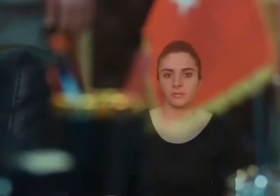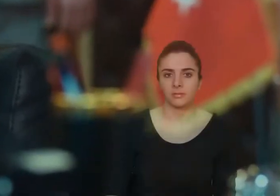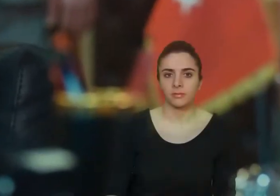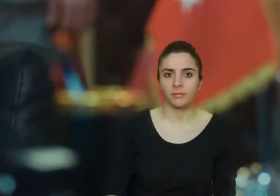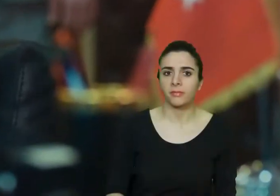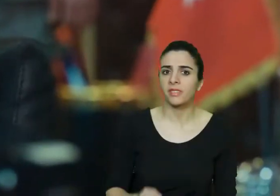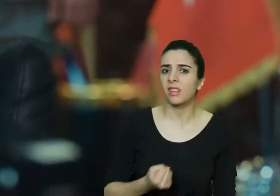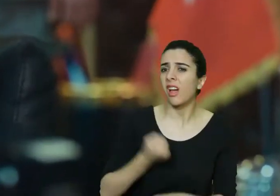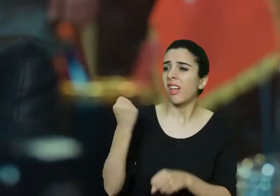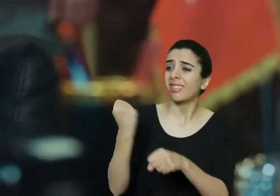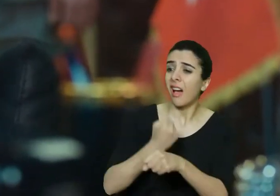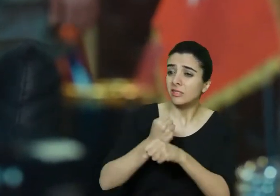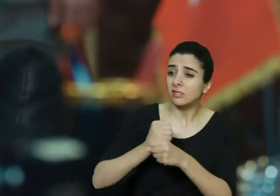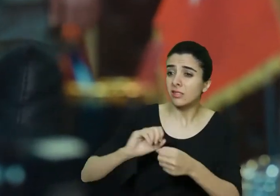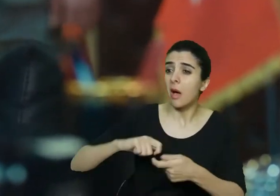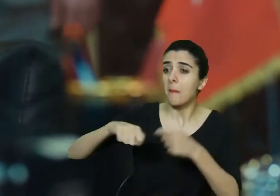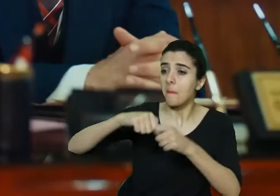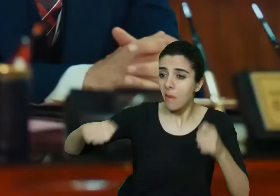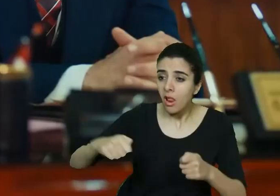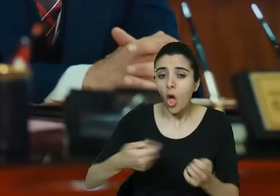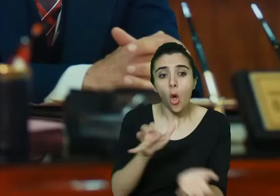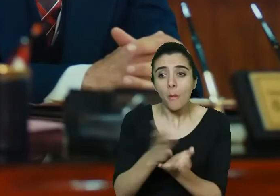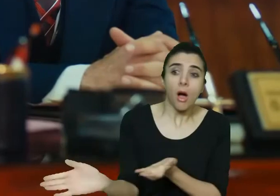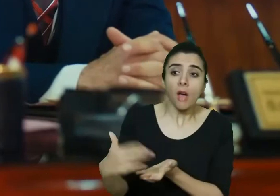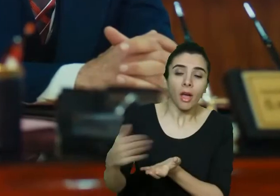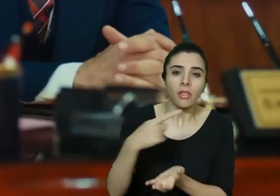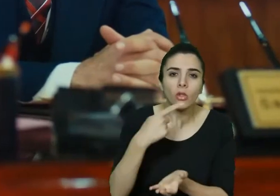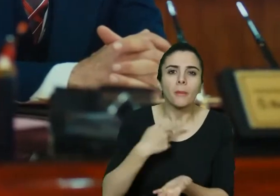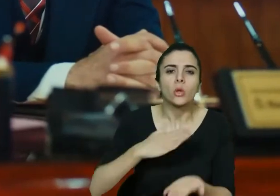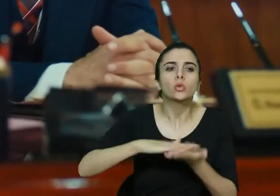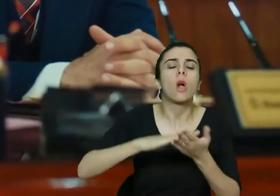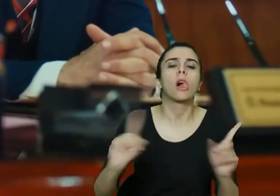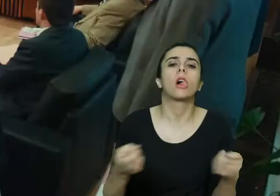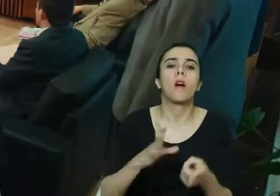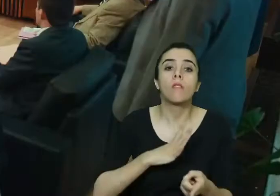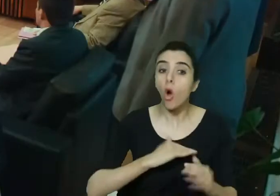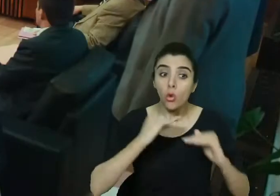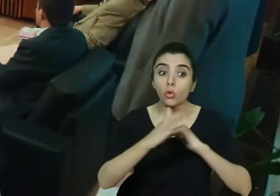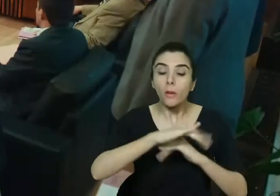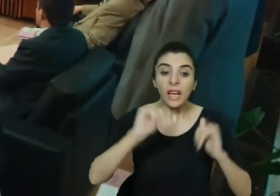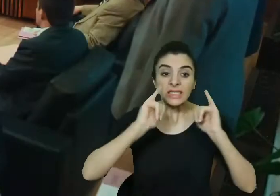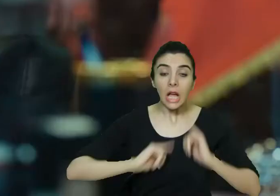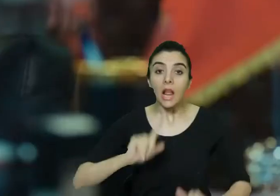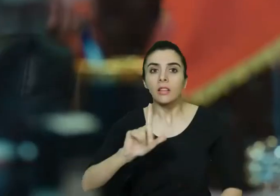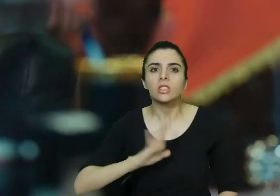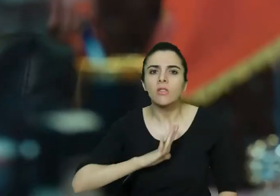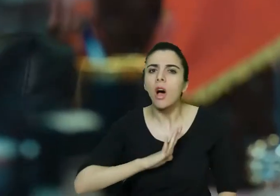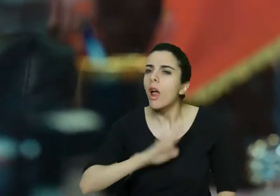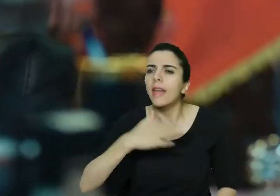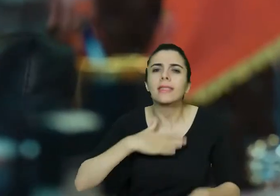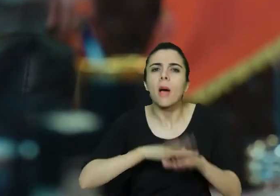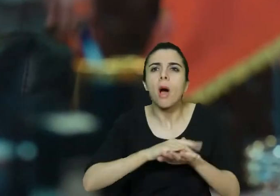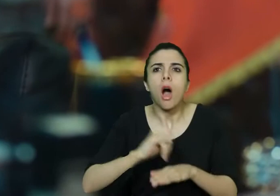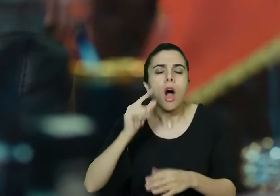Taşları bağlayıp köpekleri salarak bir çözüm üretemeyiz Sayın Valim. Toplumun itidale en çok ihtiyaç duyduğu bu günlerde bunu sağlayanları nasıl göz ardı